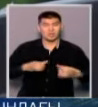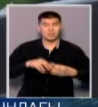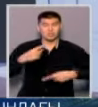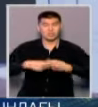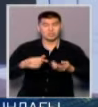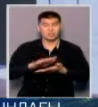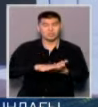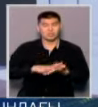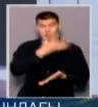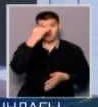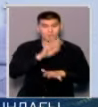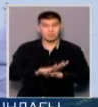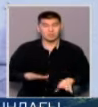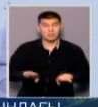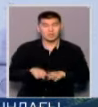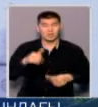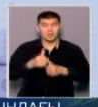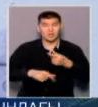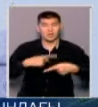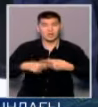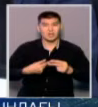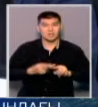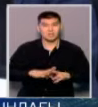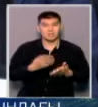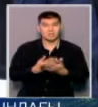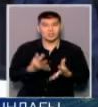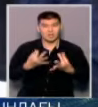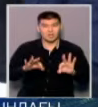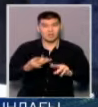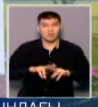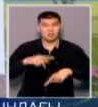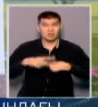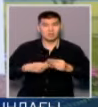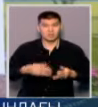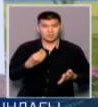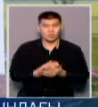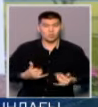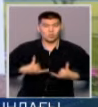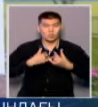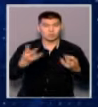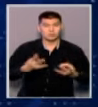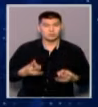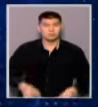ұрпақ ешқашан ұмытпауы тиіс. Әрі ата баба қанмен келген егемендікті әр азамат қастерлеуі тиіс.